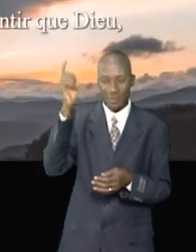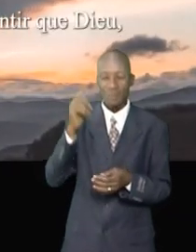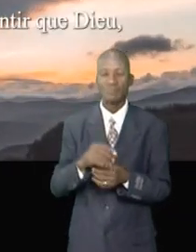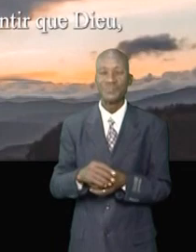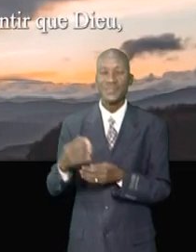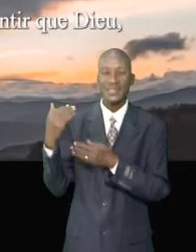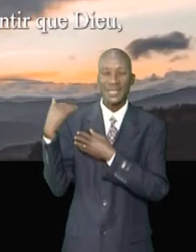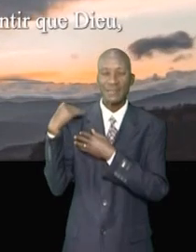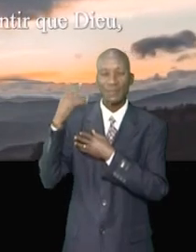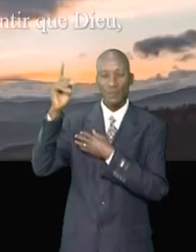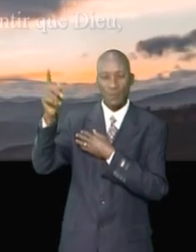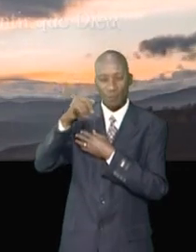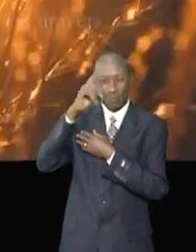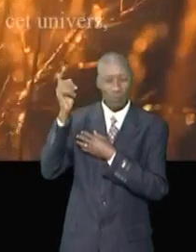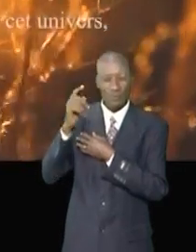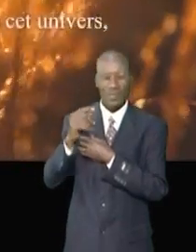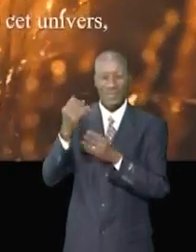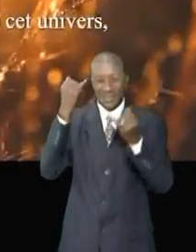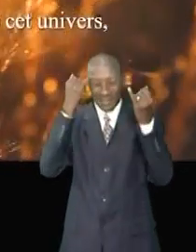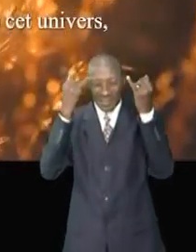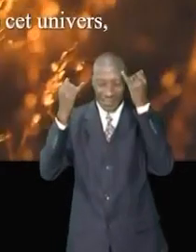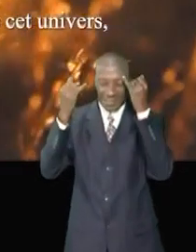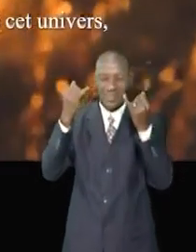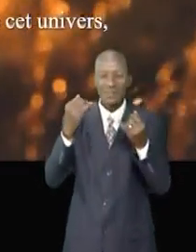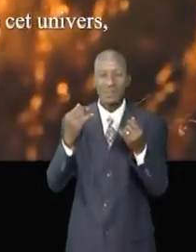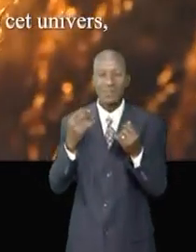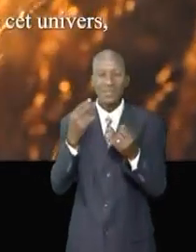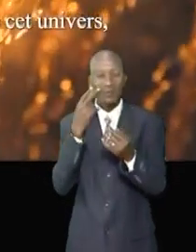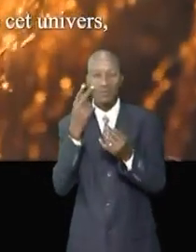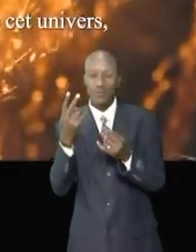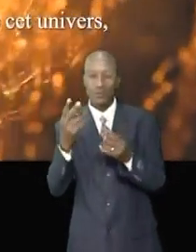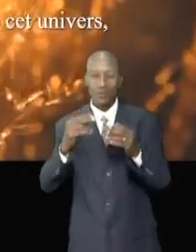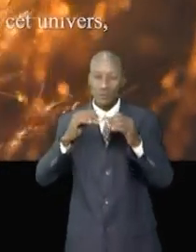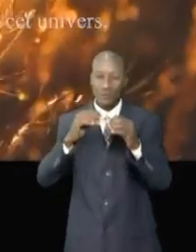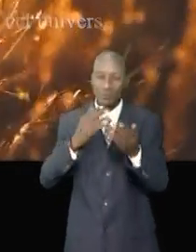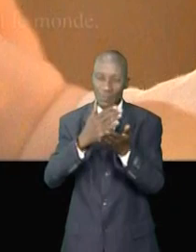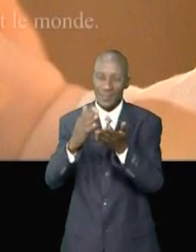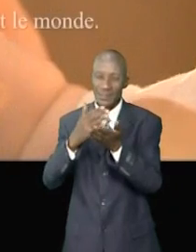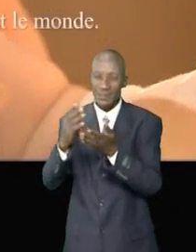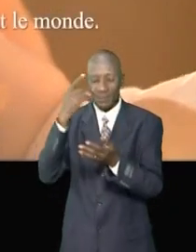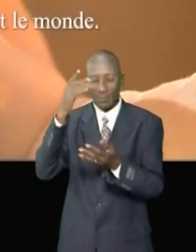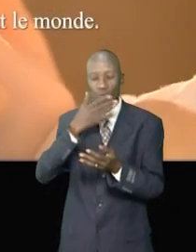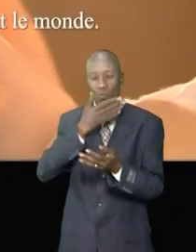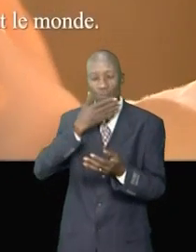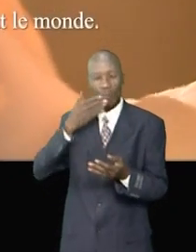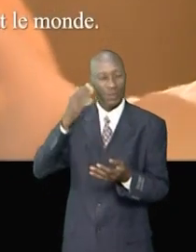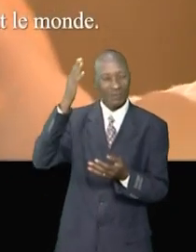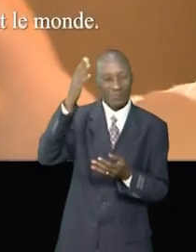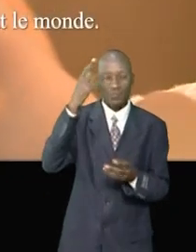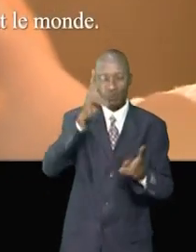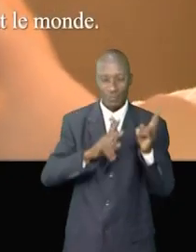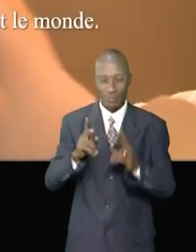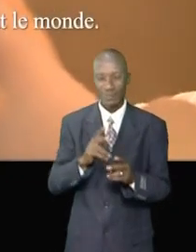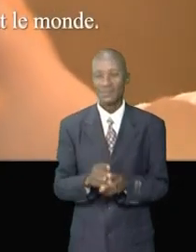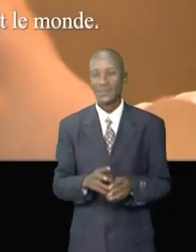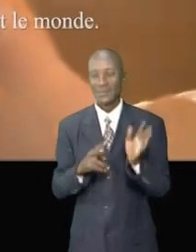vont également partager leurs visions et recommandations pour un avenir meilleur pour tous les peuples. Rappelons que le dimanche